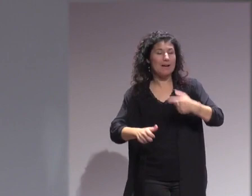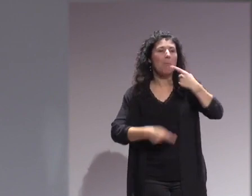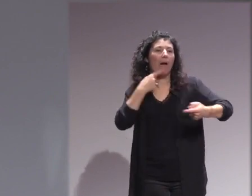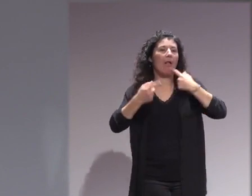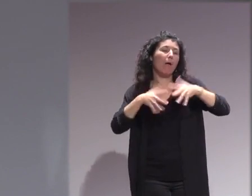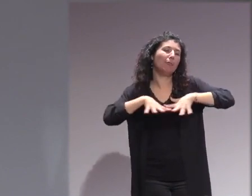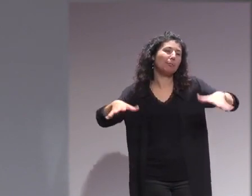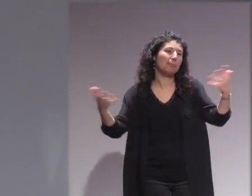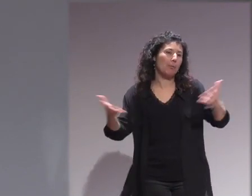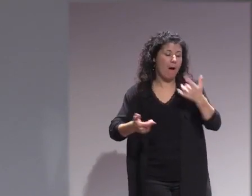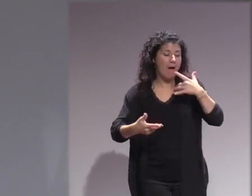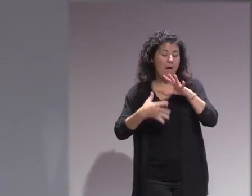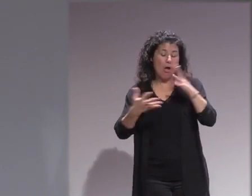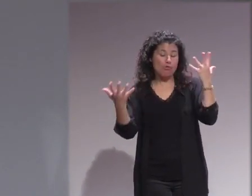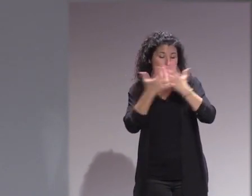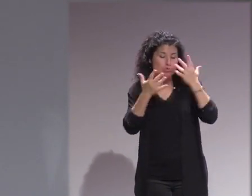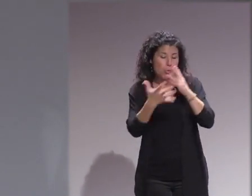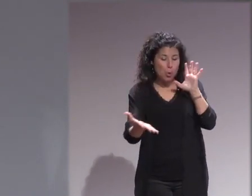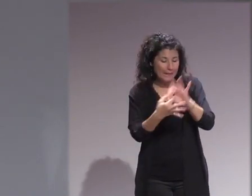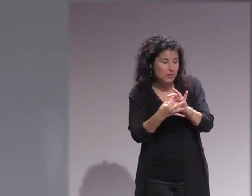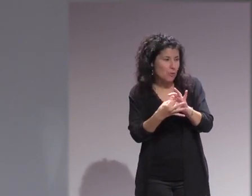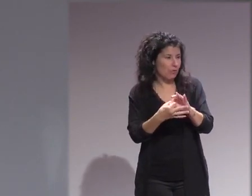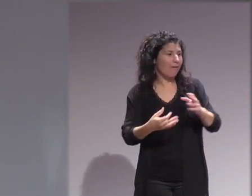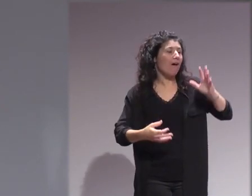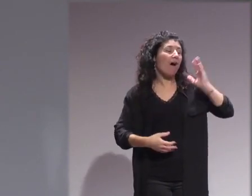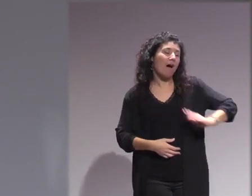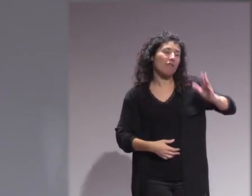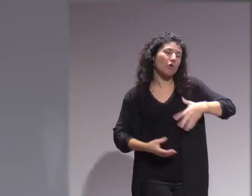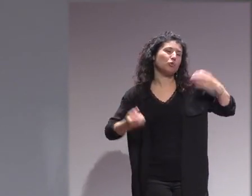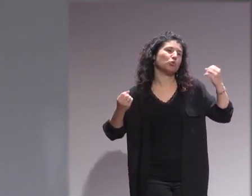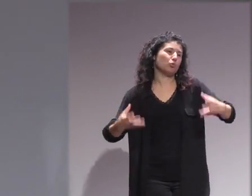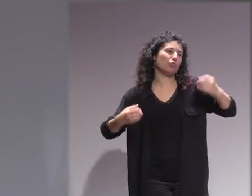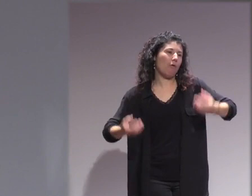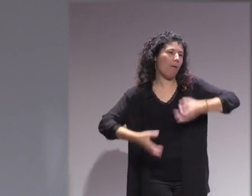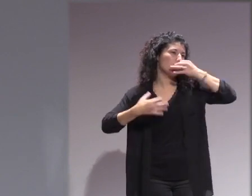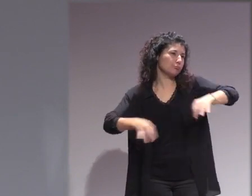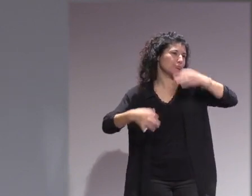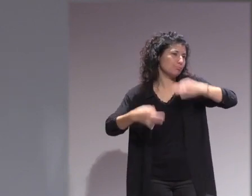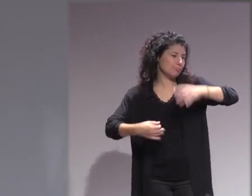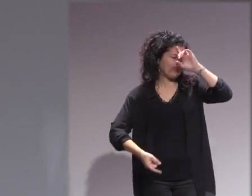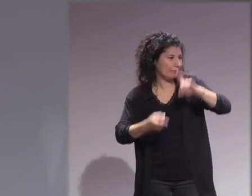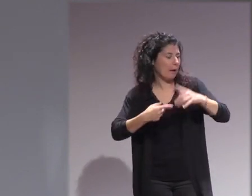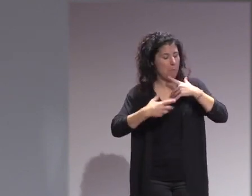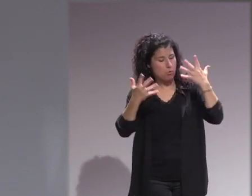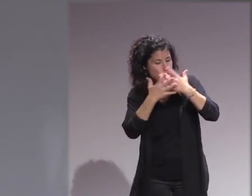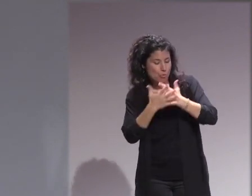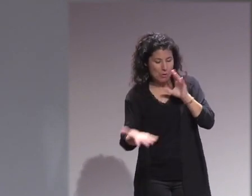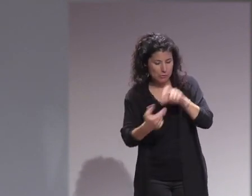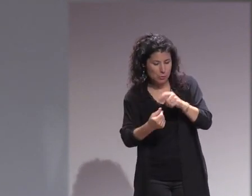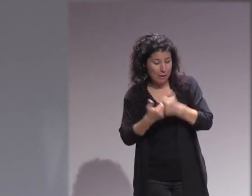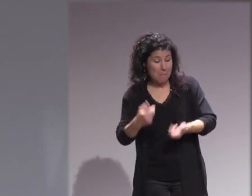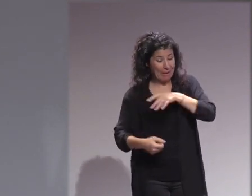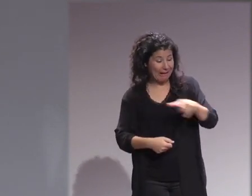avait énormément de plateaux télé sur les troubles de l'attachement, les personnes adoptées qui étaient trop traumatisées, etc., par leur